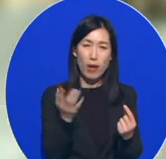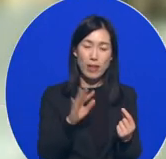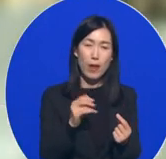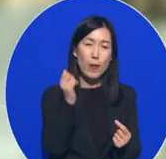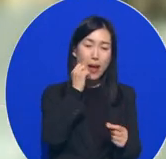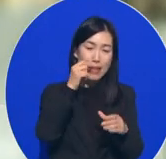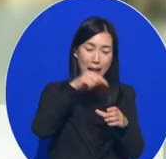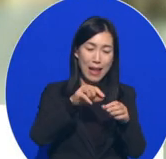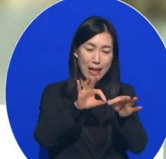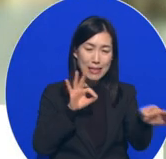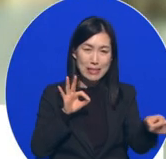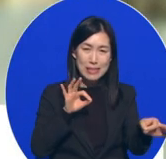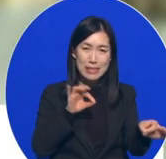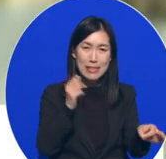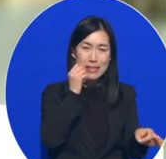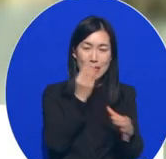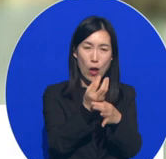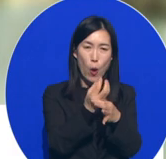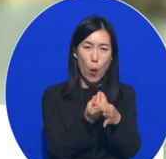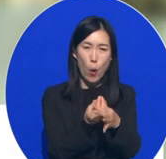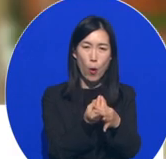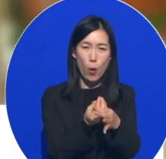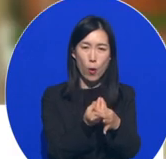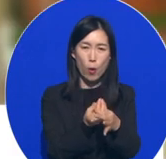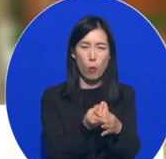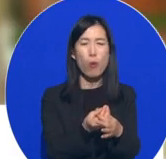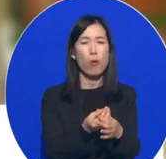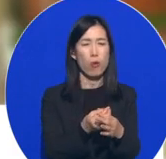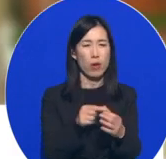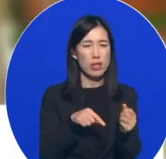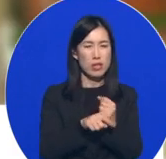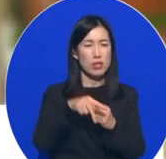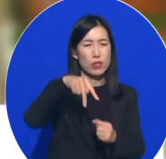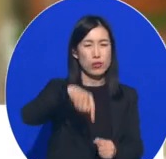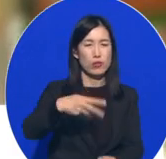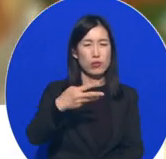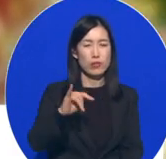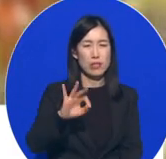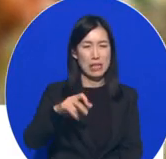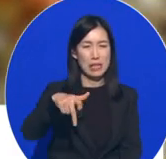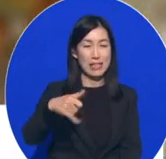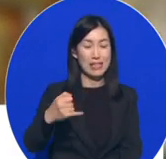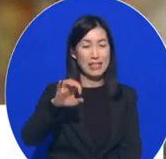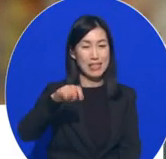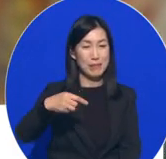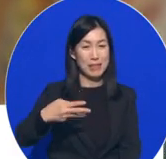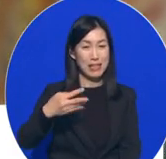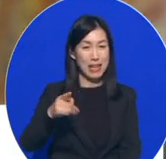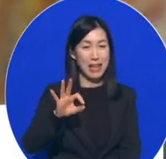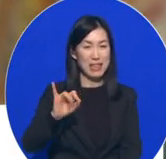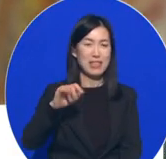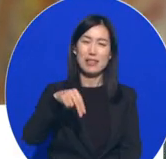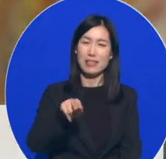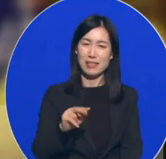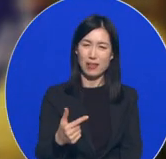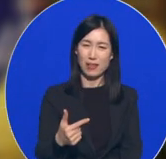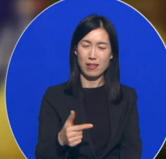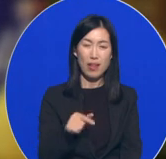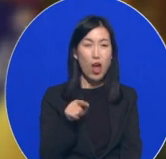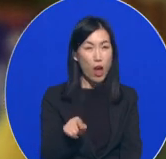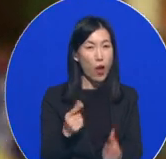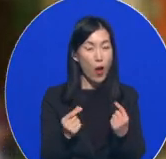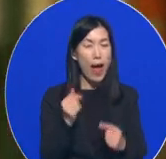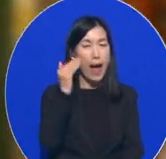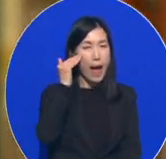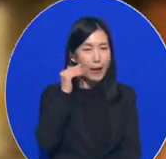슈링크와 인플레이션의 합성으로 가격은 그대로 두거나 올리면서 제품의 용량을 줄이는 걸 말합니다 국내에서도이